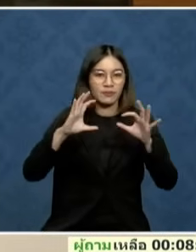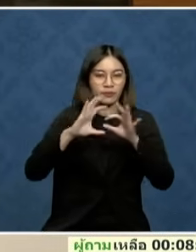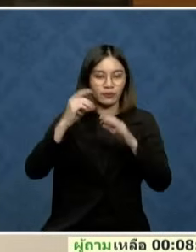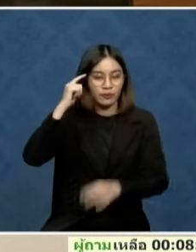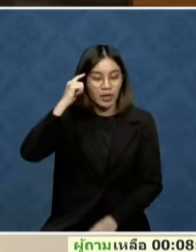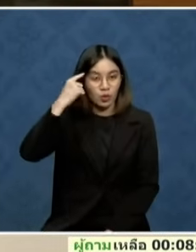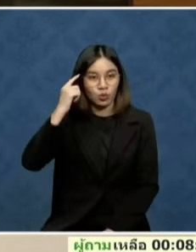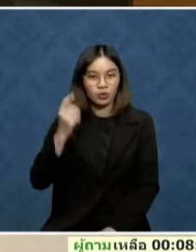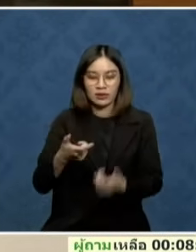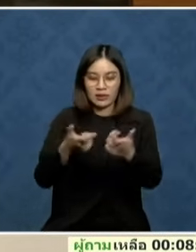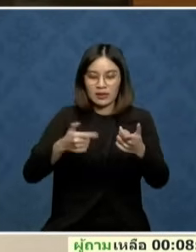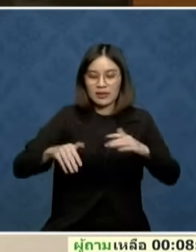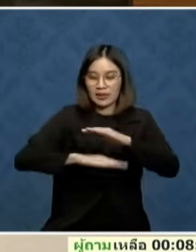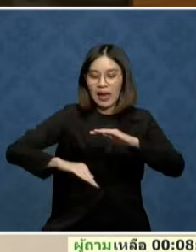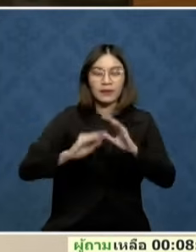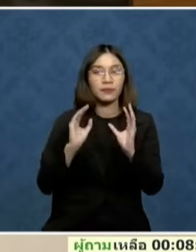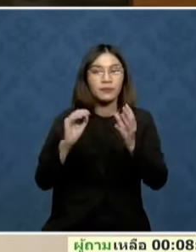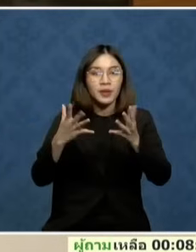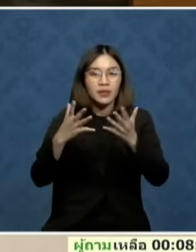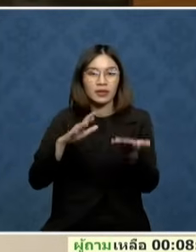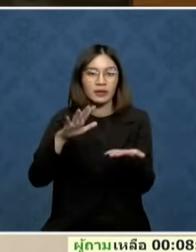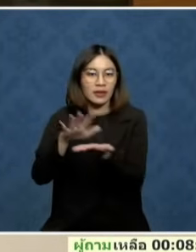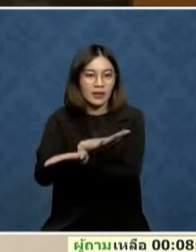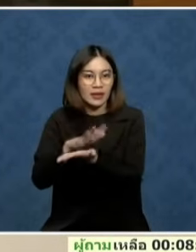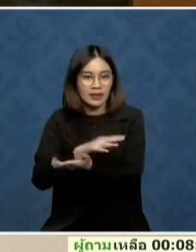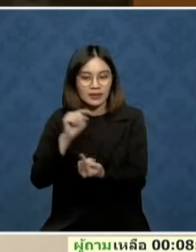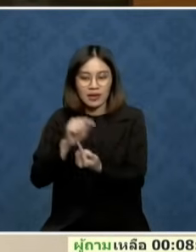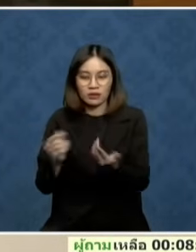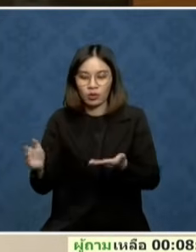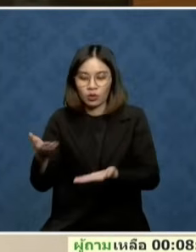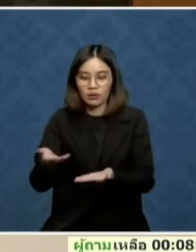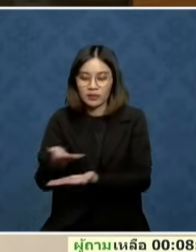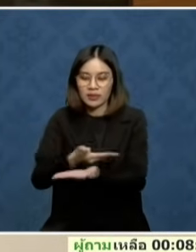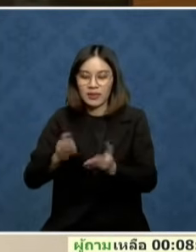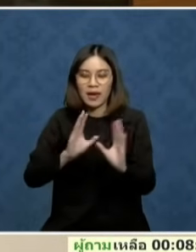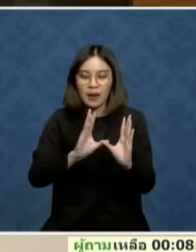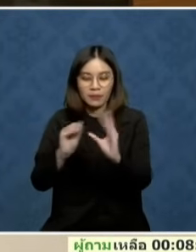เป็นรายงานที่เป็นเอกสารประกอบการประชุม